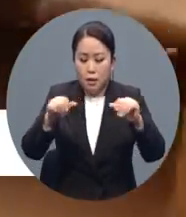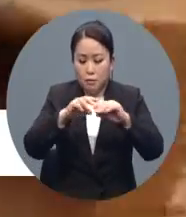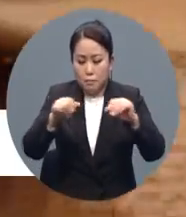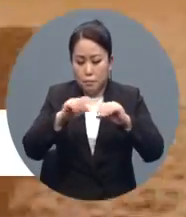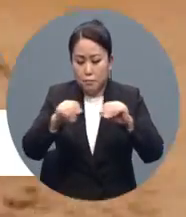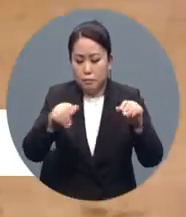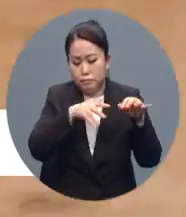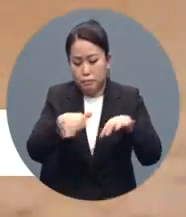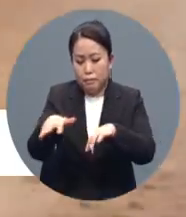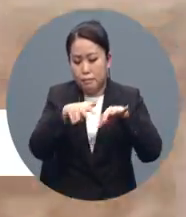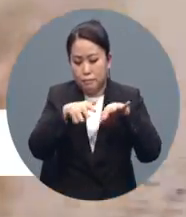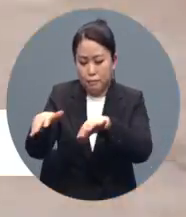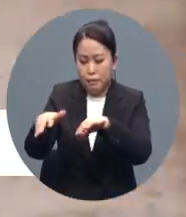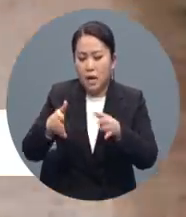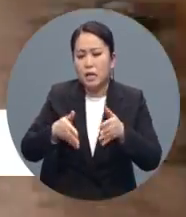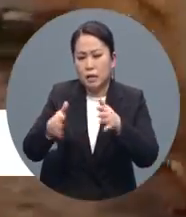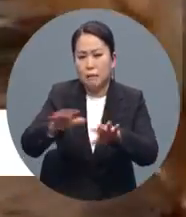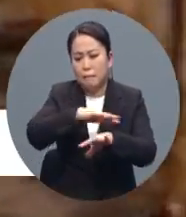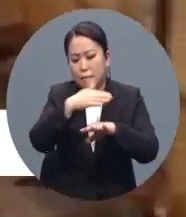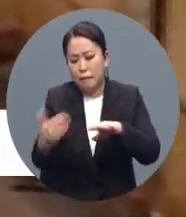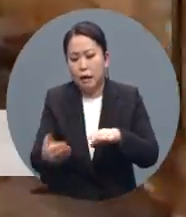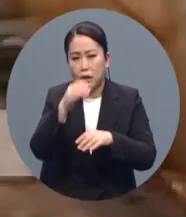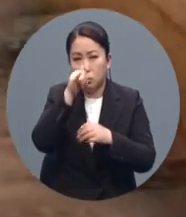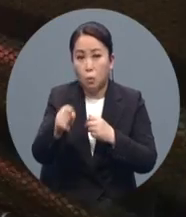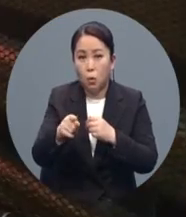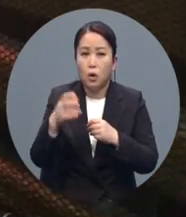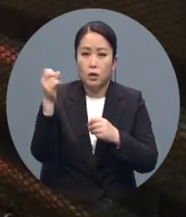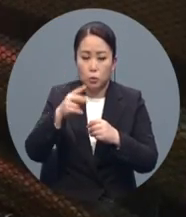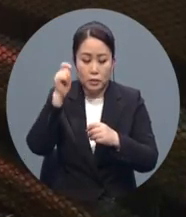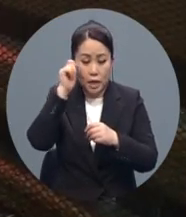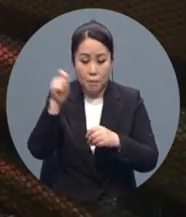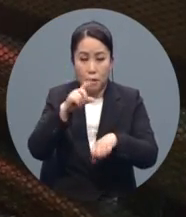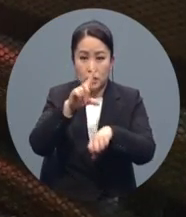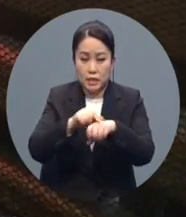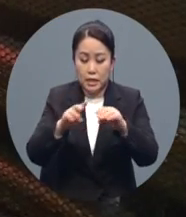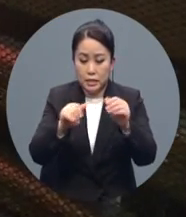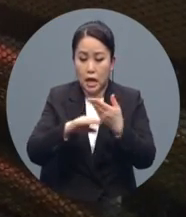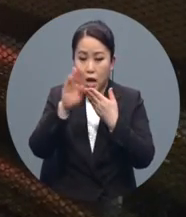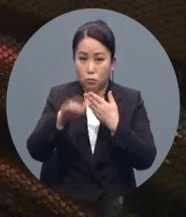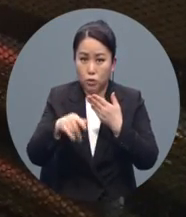도로를 덮쳤습니다. 새벽 시각 사하구에서는 도로가 침수돼